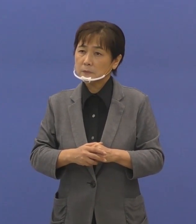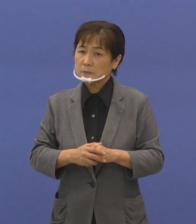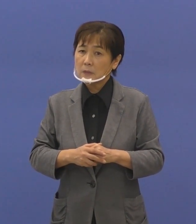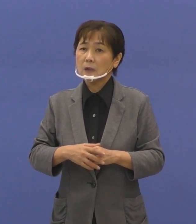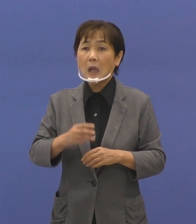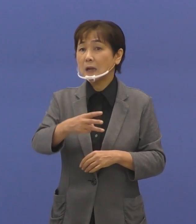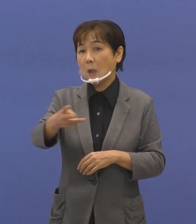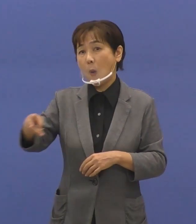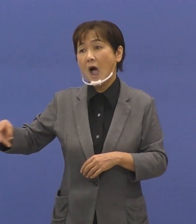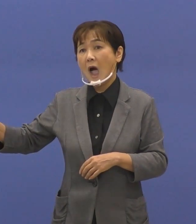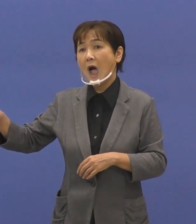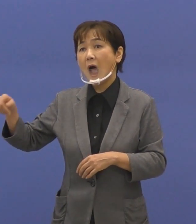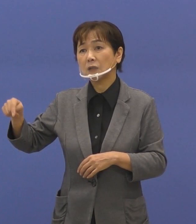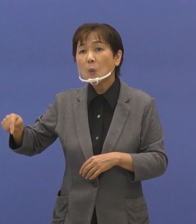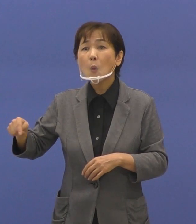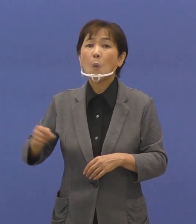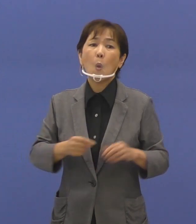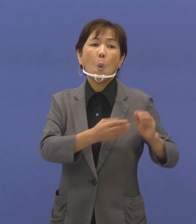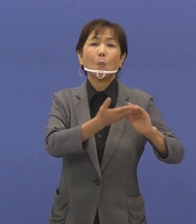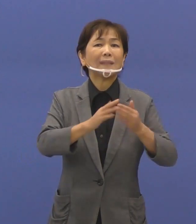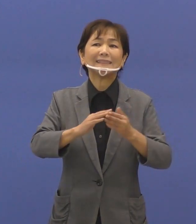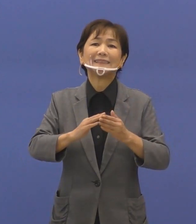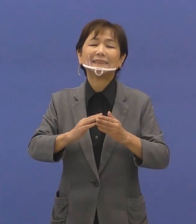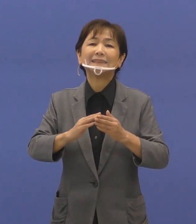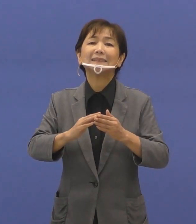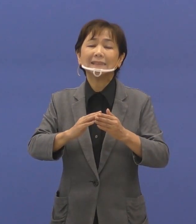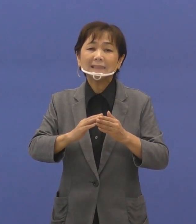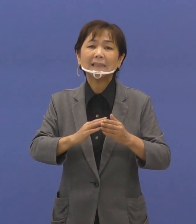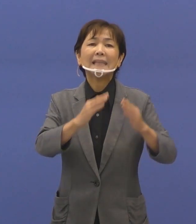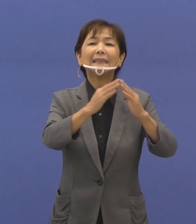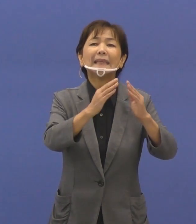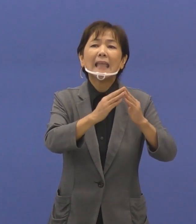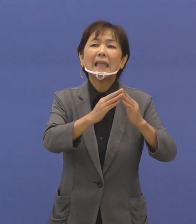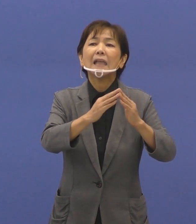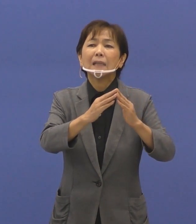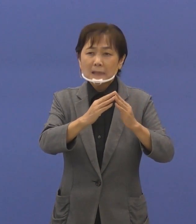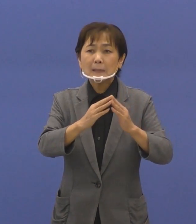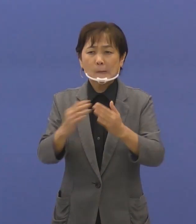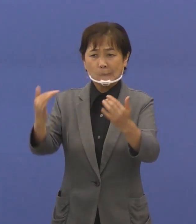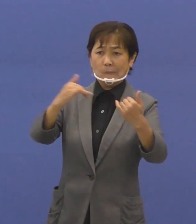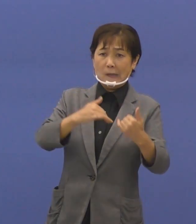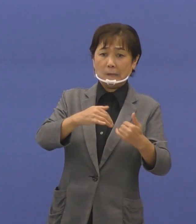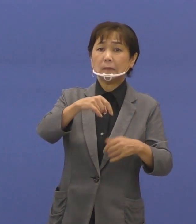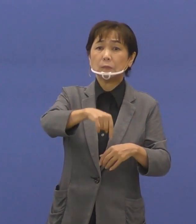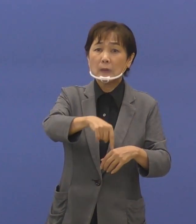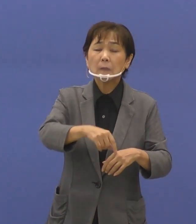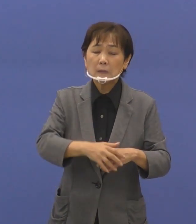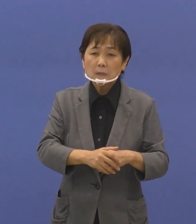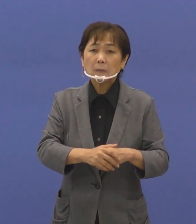洪水とのこの安全を家屋の再建と、あと